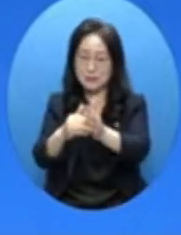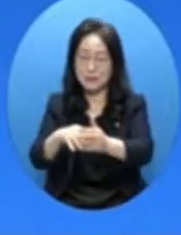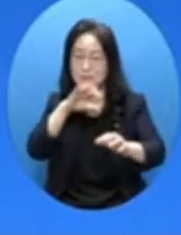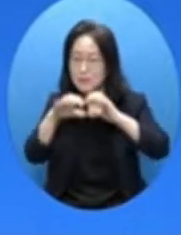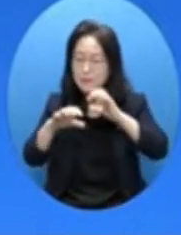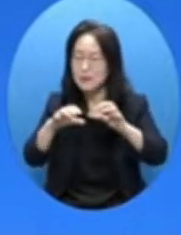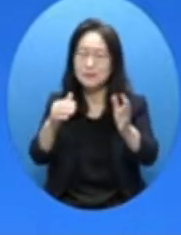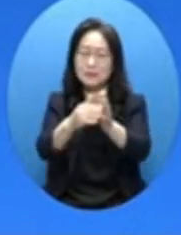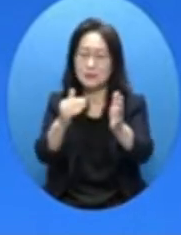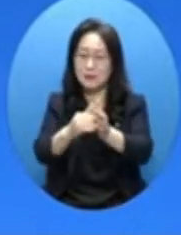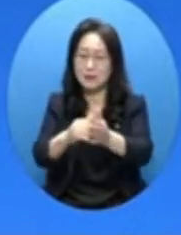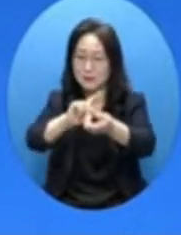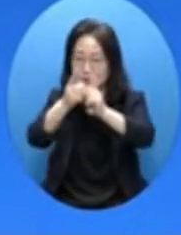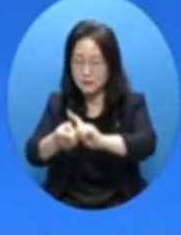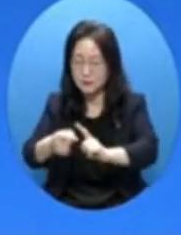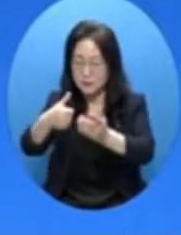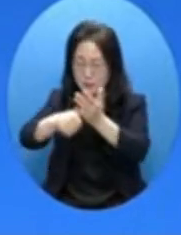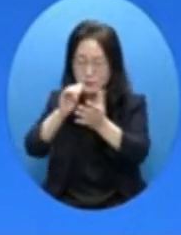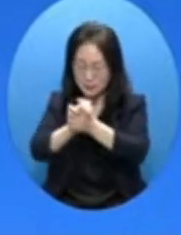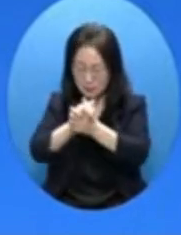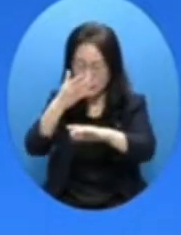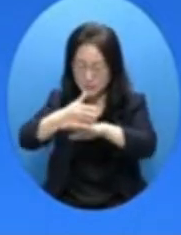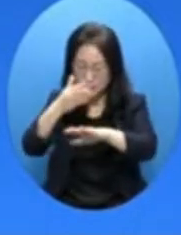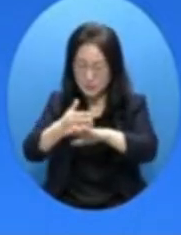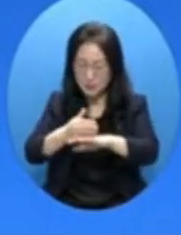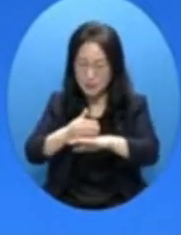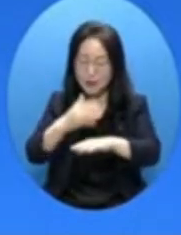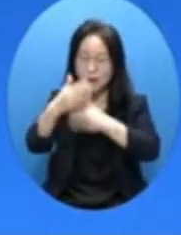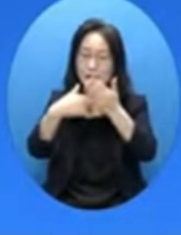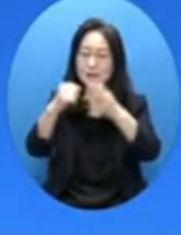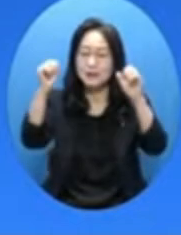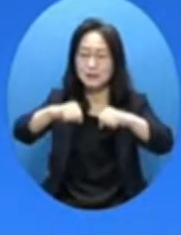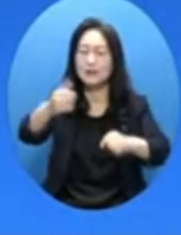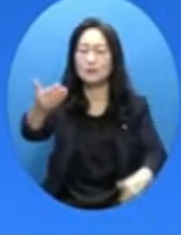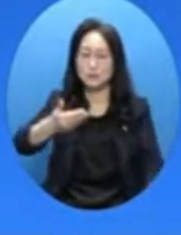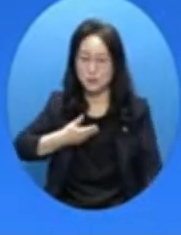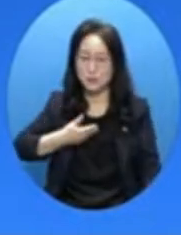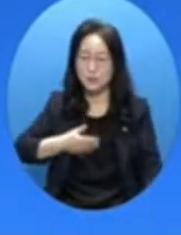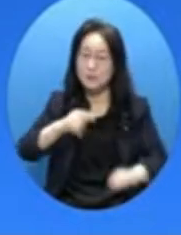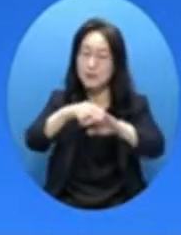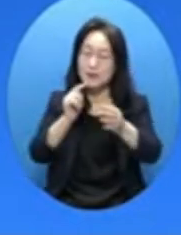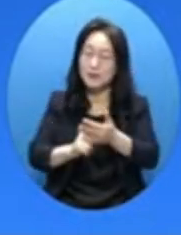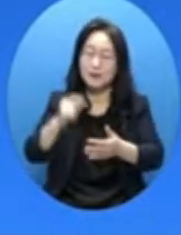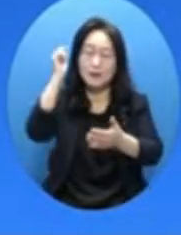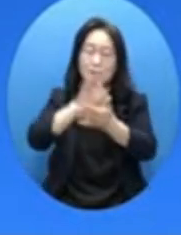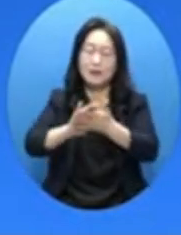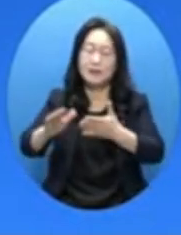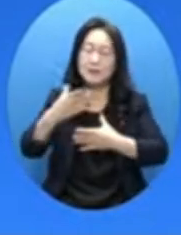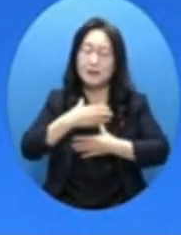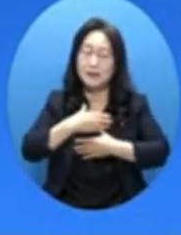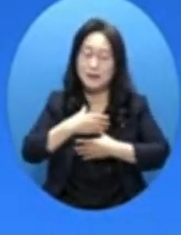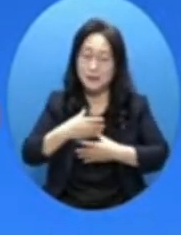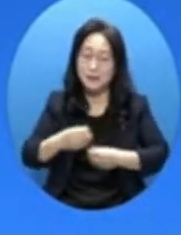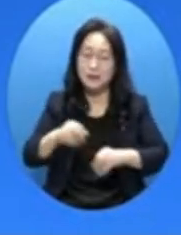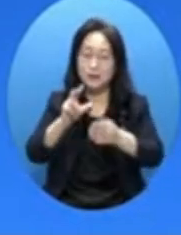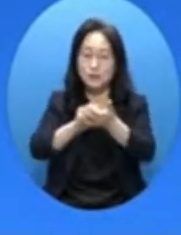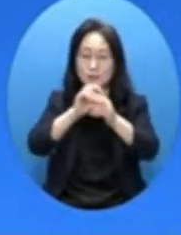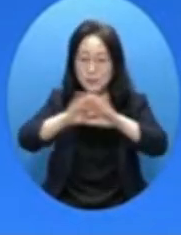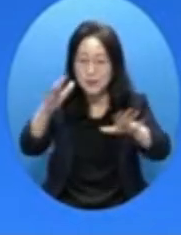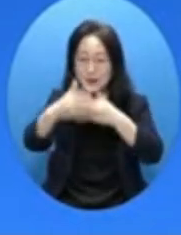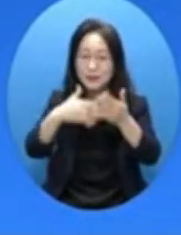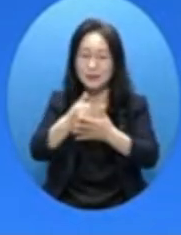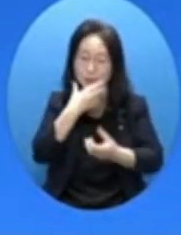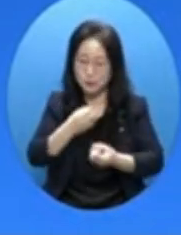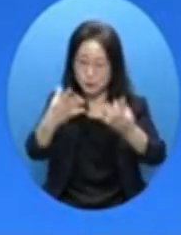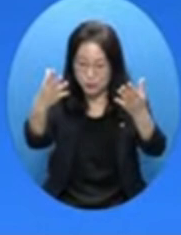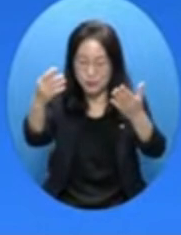시간에 엎드려 기도하고 감사하면 응답이 다가오는 것입니다. 내 마음의 평안함으로 다가오고 문제가 해결되고 하나님의 축복이 임하게